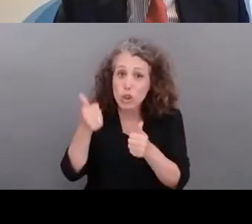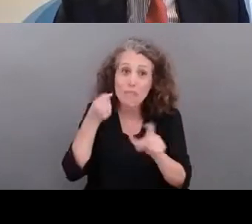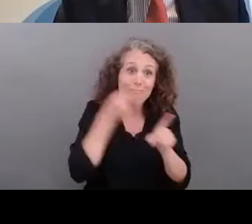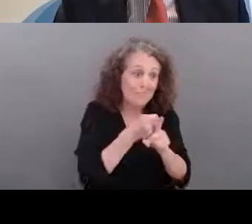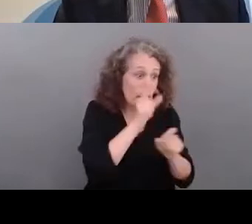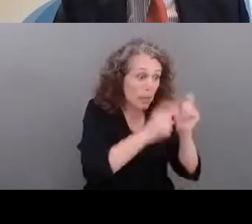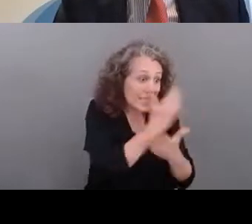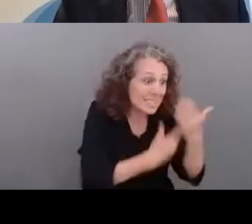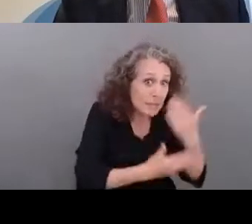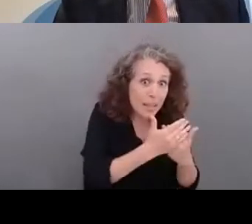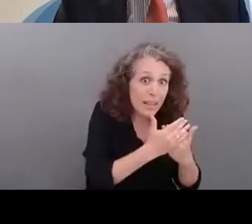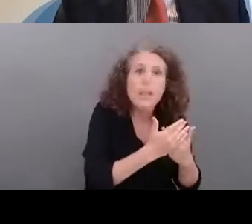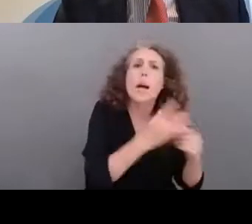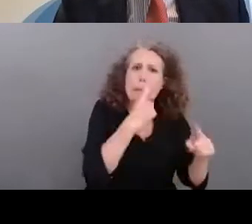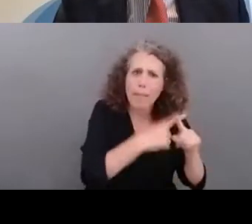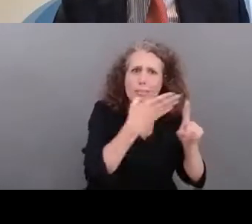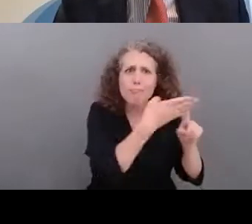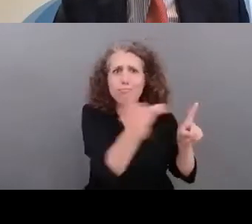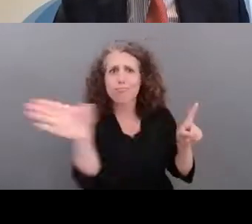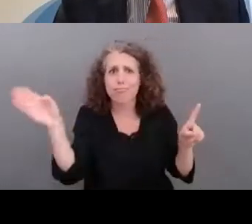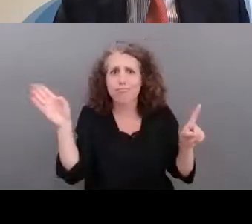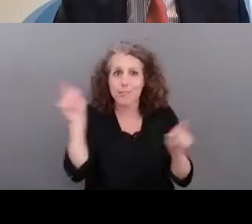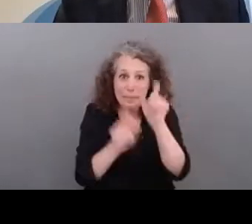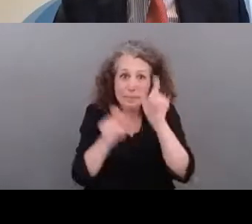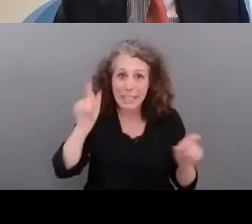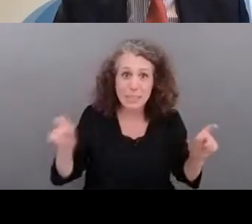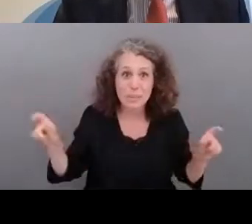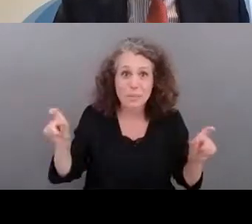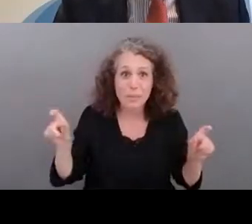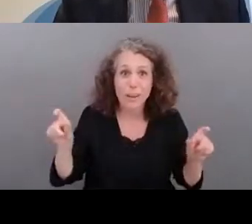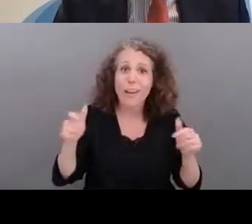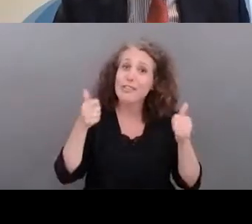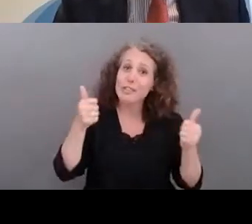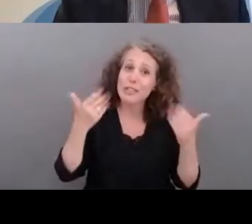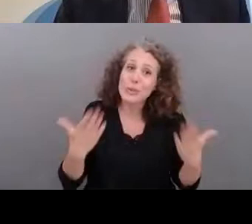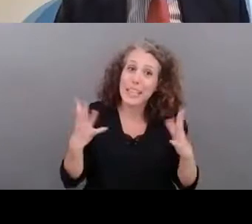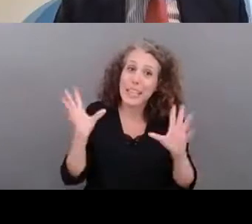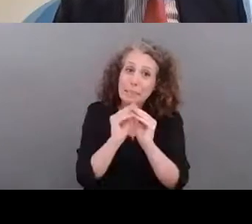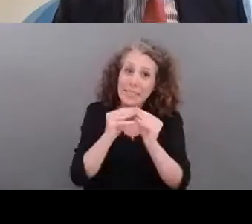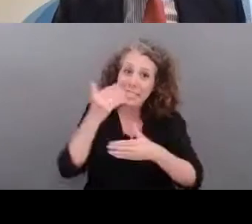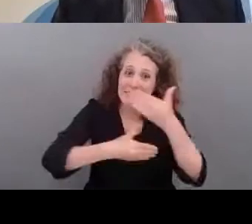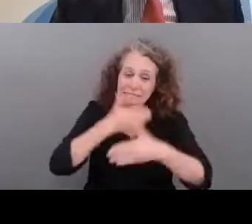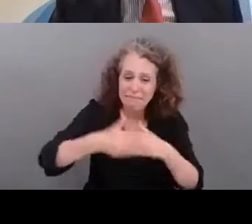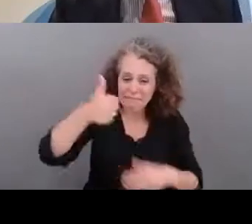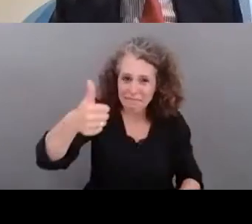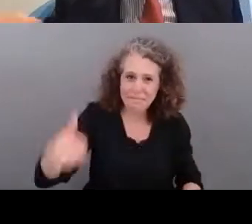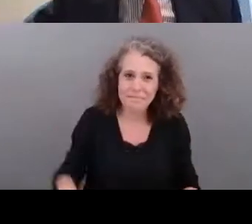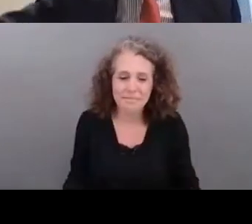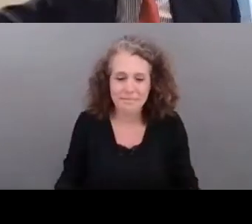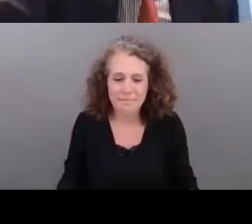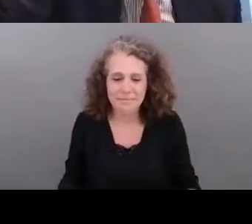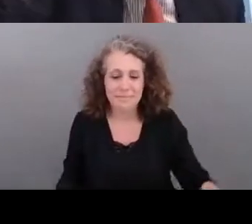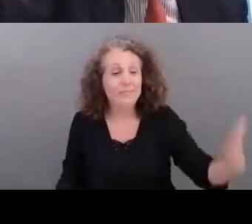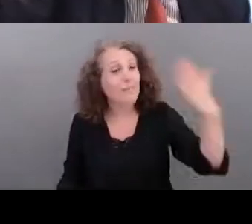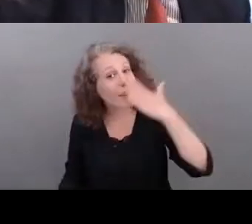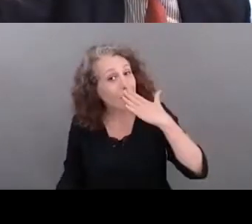ces personnes-là, mais pour toute autre personne aussi. Merci beaucoup et bonne chance avec votre réunion. Merci, Monsieur Lecoq, pour